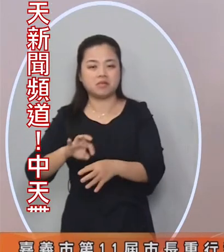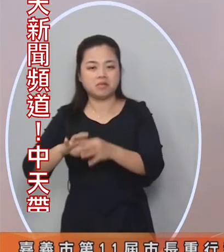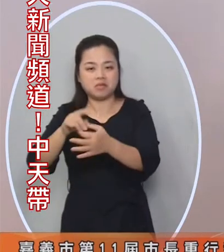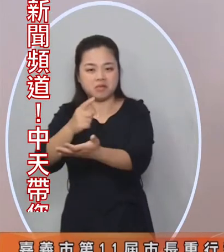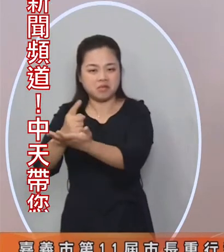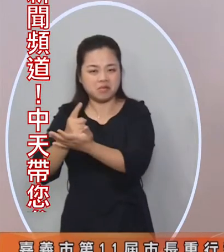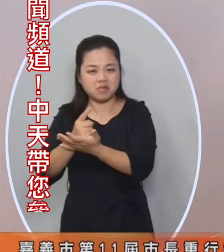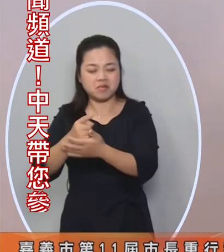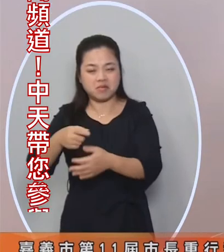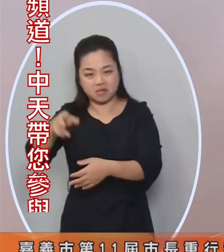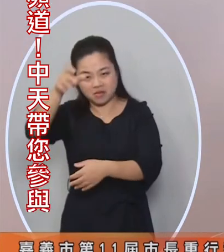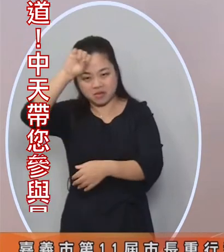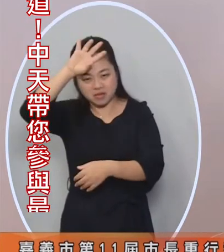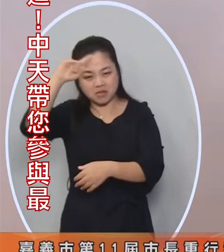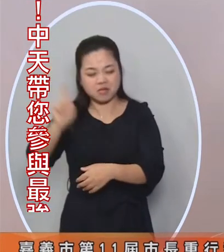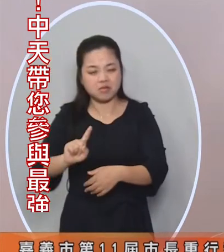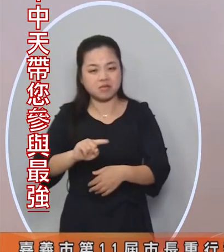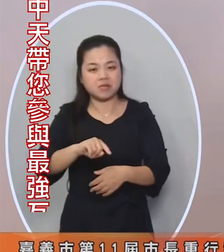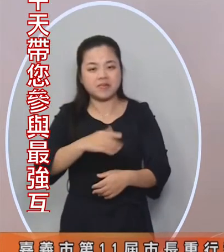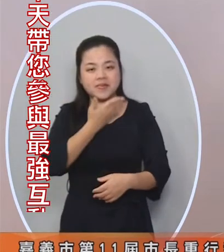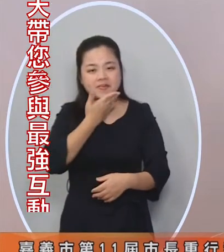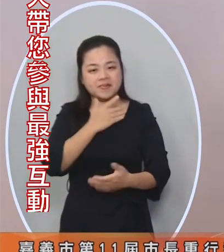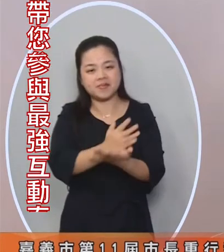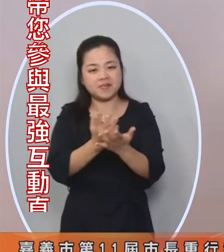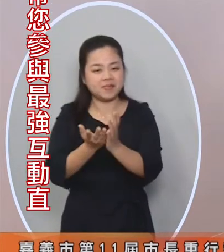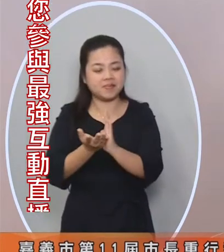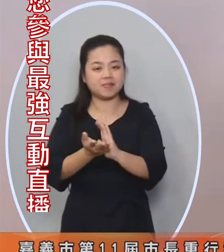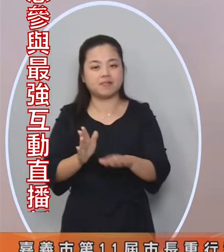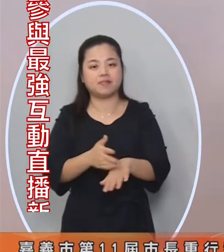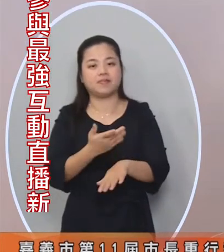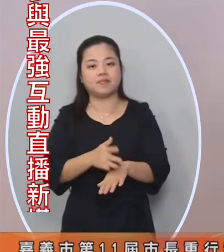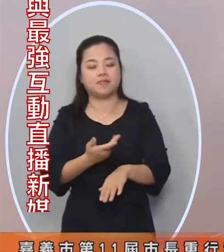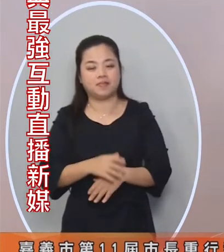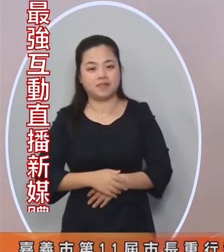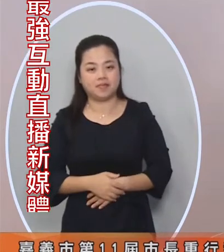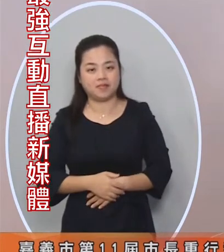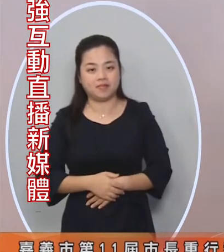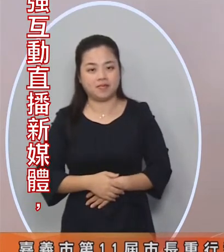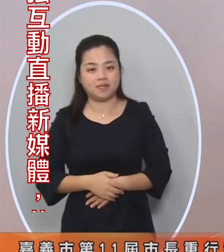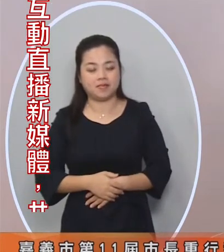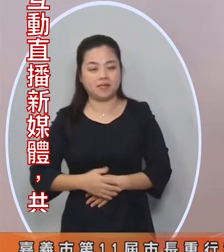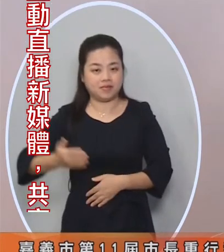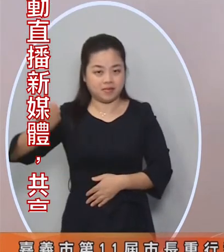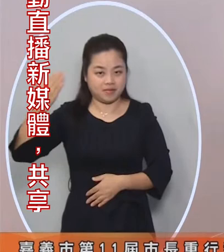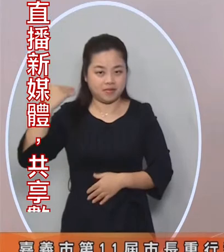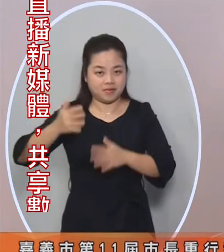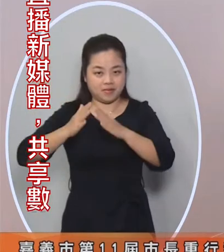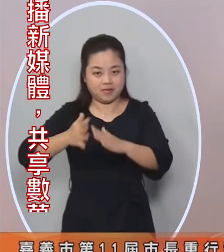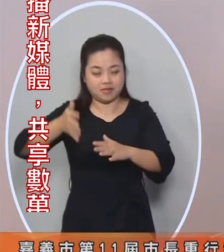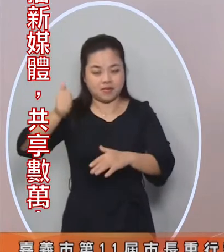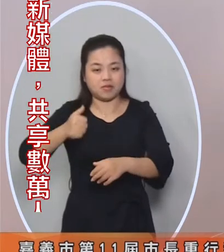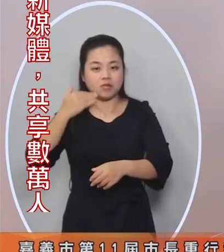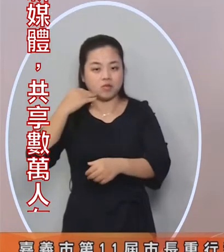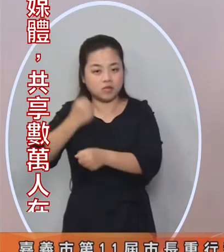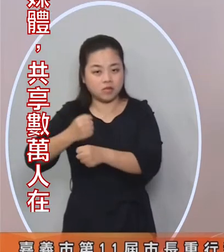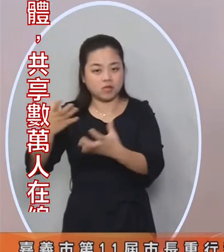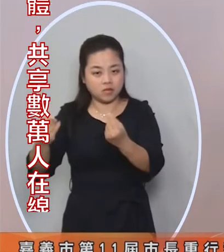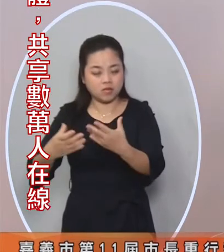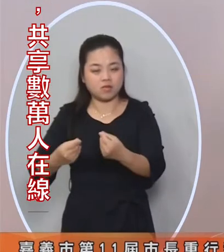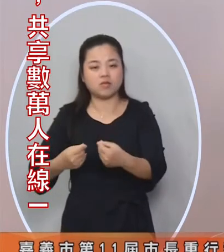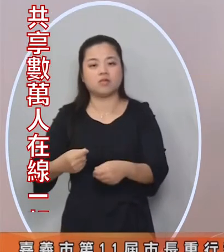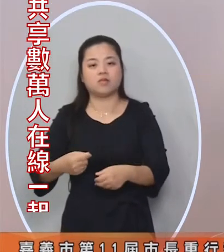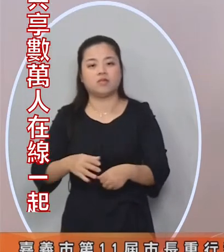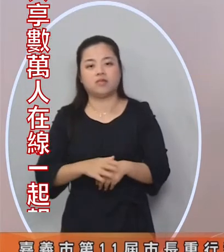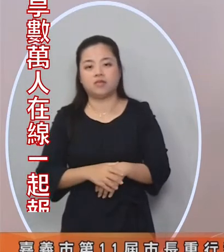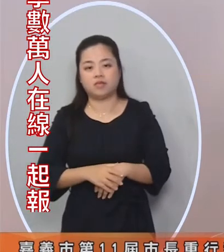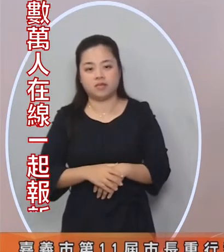优先考量而牺牲广大市民的权利跟福祉。前任市长该做而没做的市政基